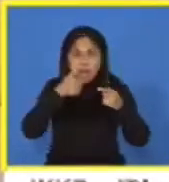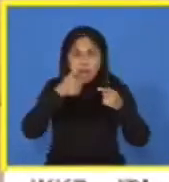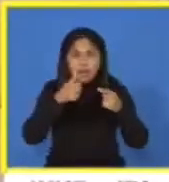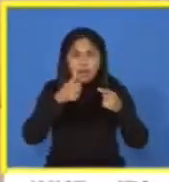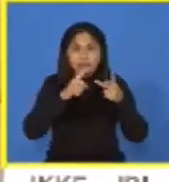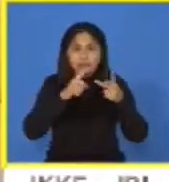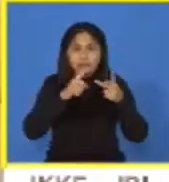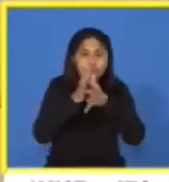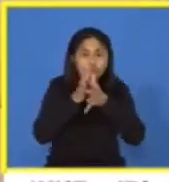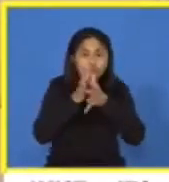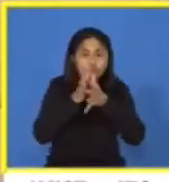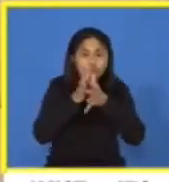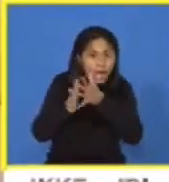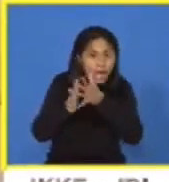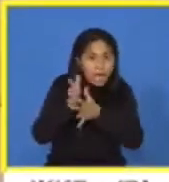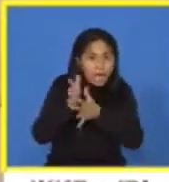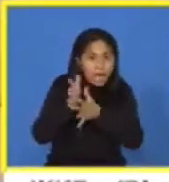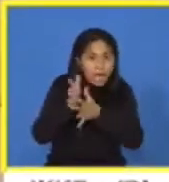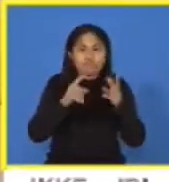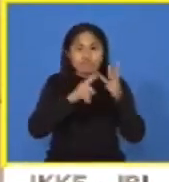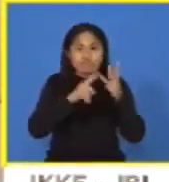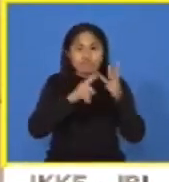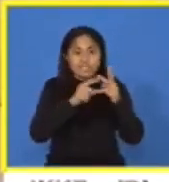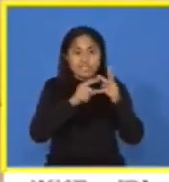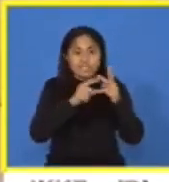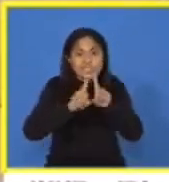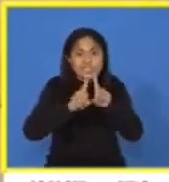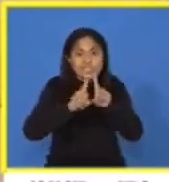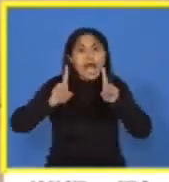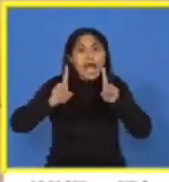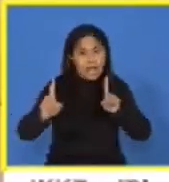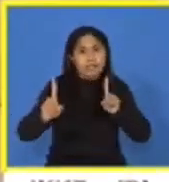air yang mengalir, menjaga jarak